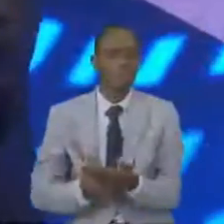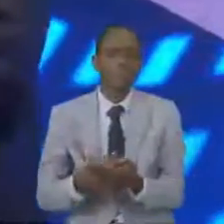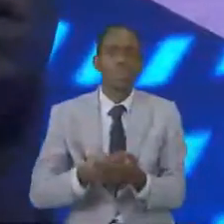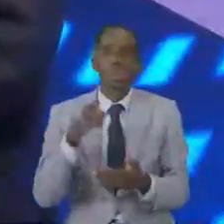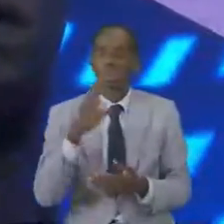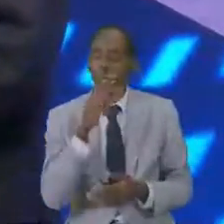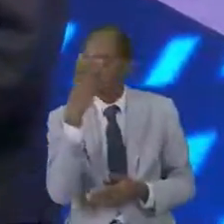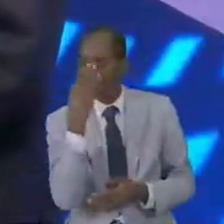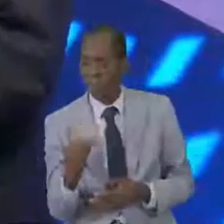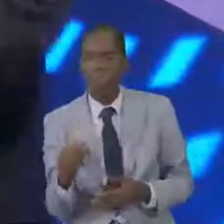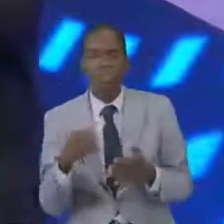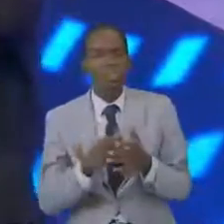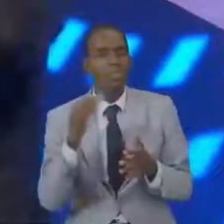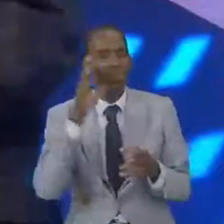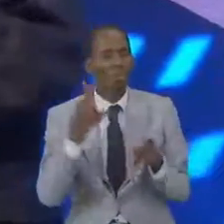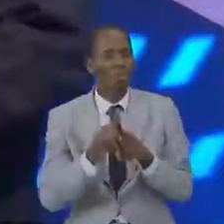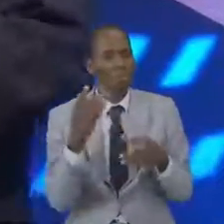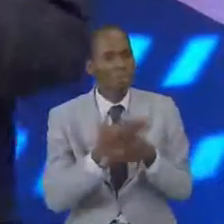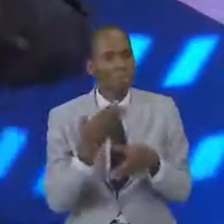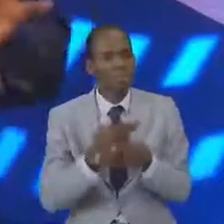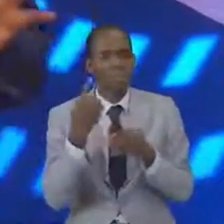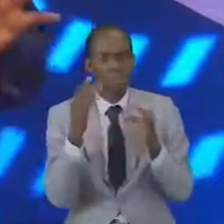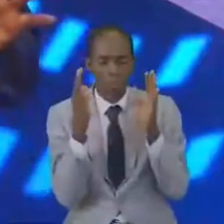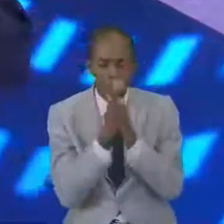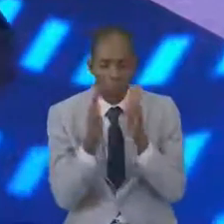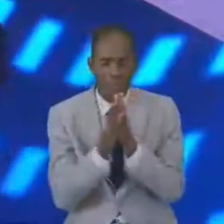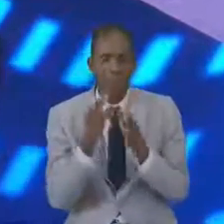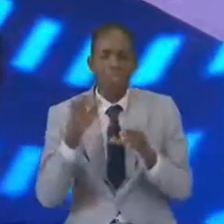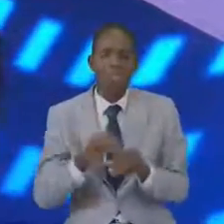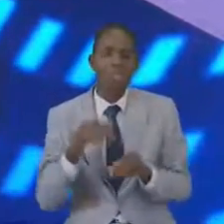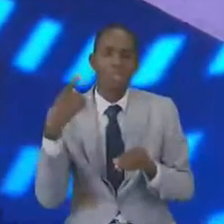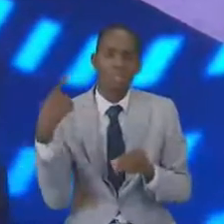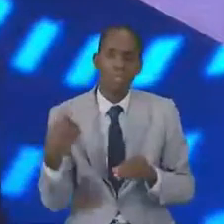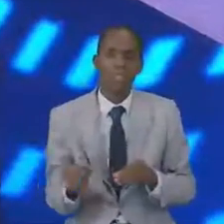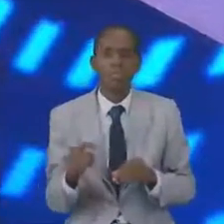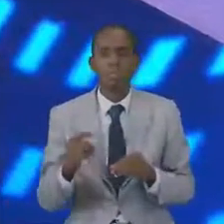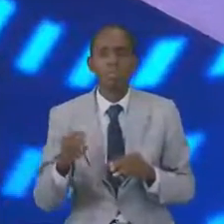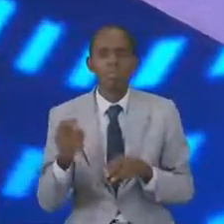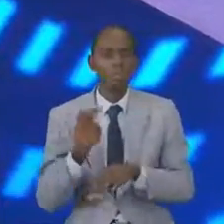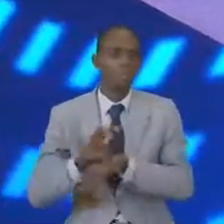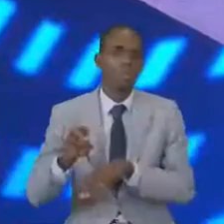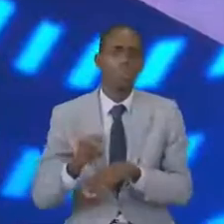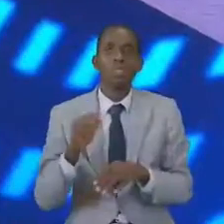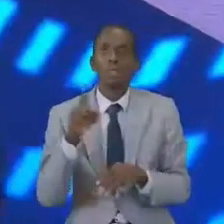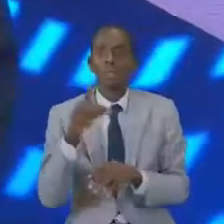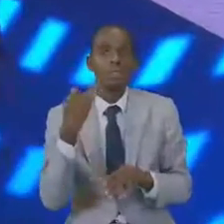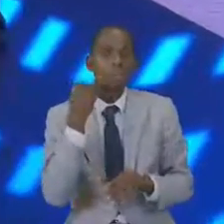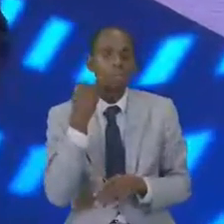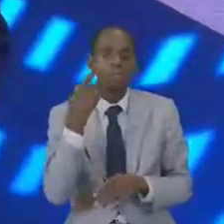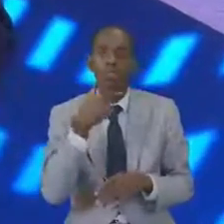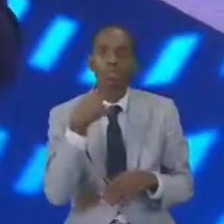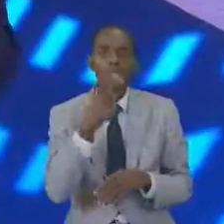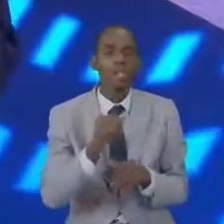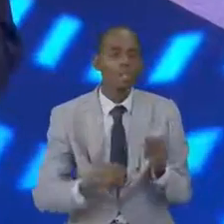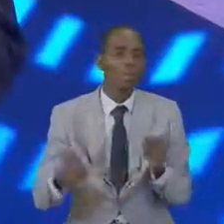le progrès de l'Évangile ils dorment ils empêchent la prière ils dorment les gens qui devaient nous corriger pour dire tout le monde rêver vous nous